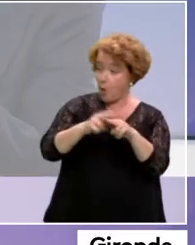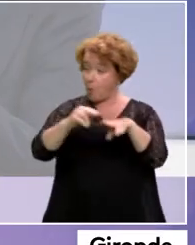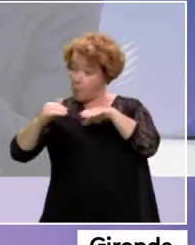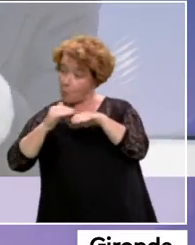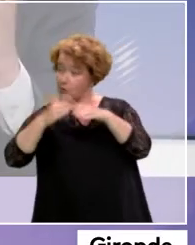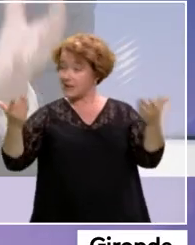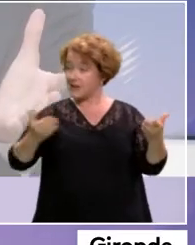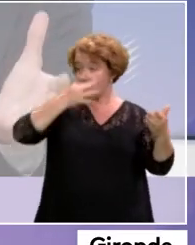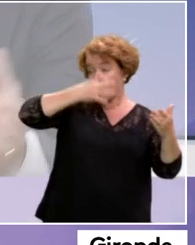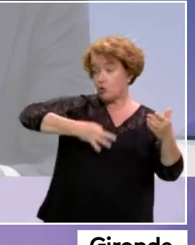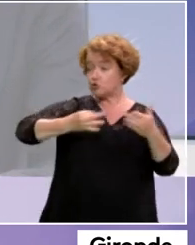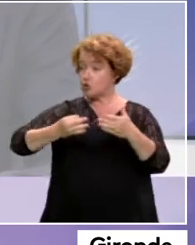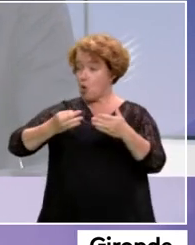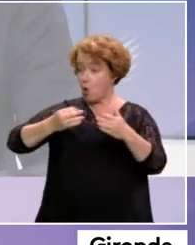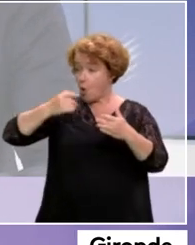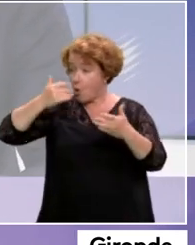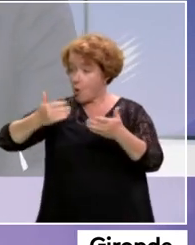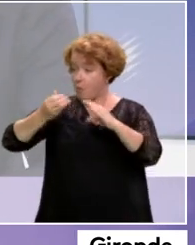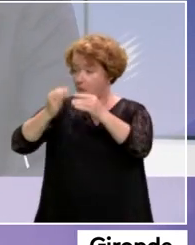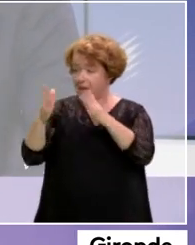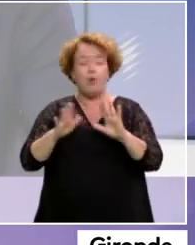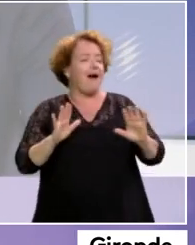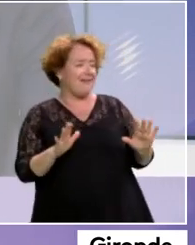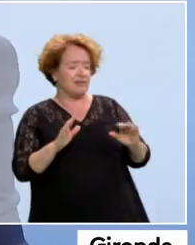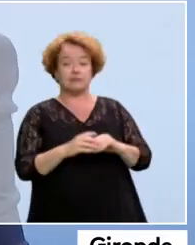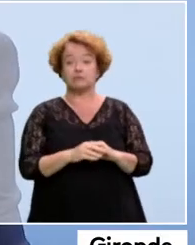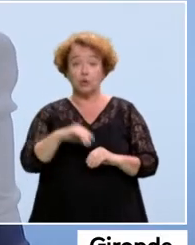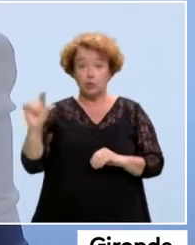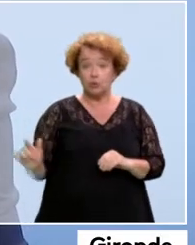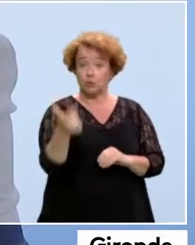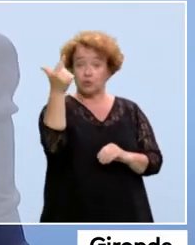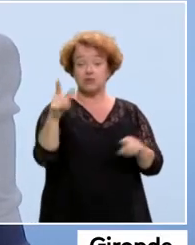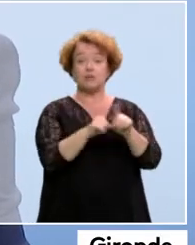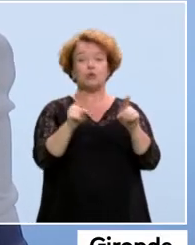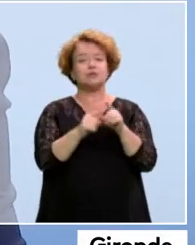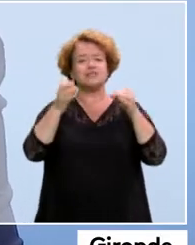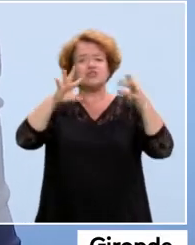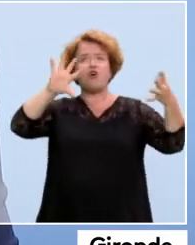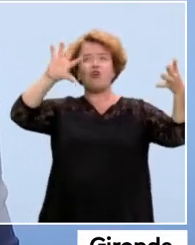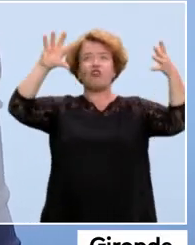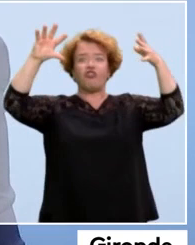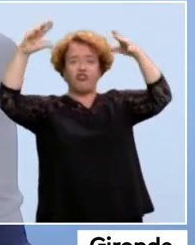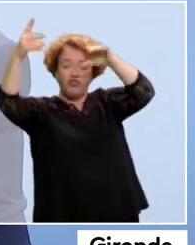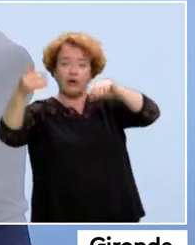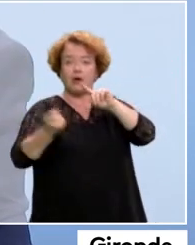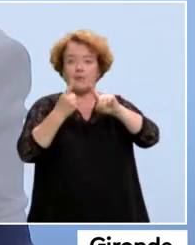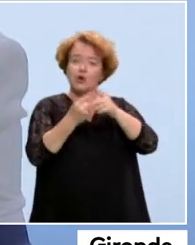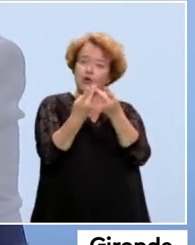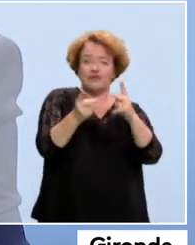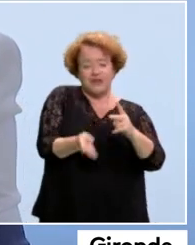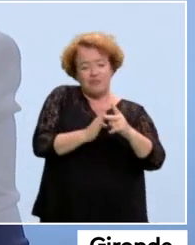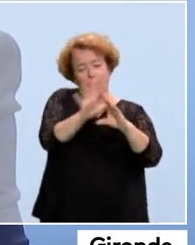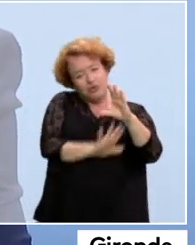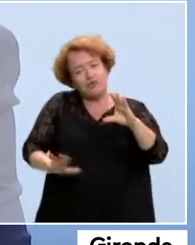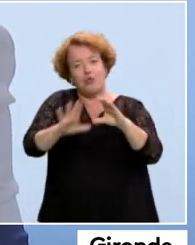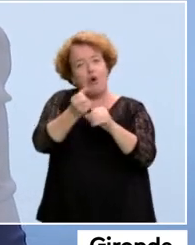deuxième chose cibler humaine deuxième chose il y a la question du dérèglement climatique il faut que Bordeaux évidemment répondent